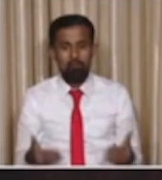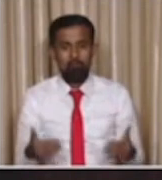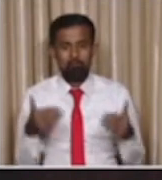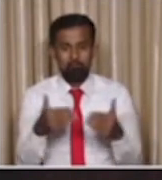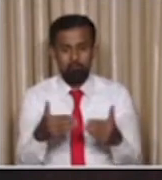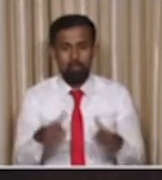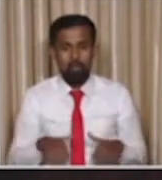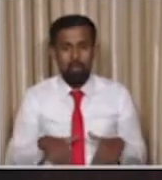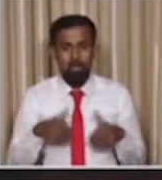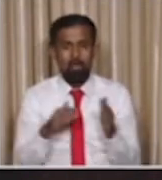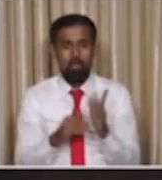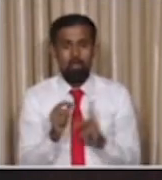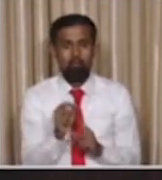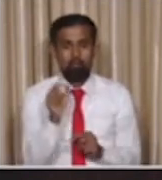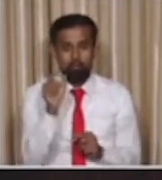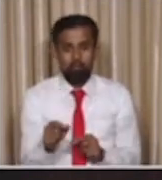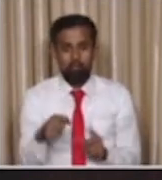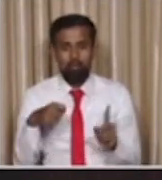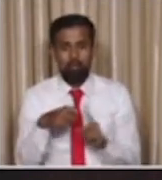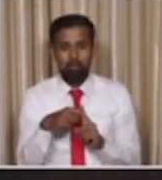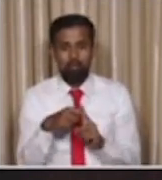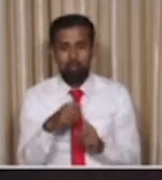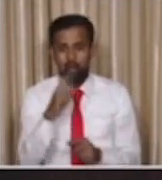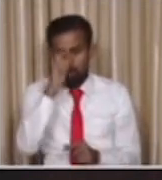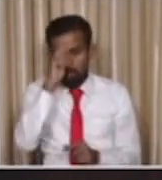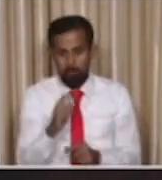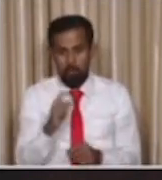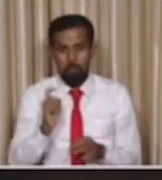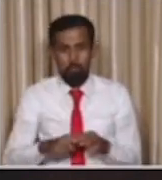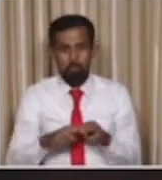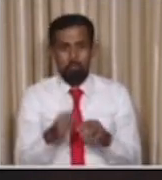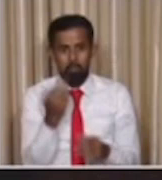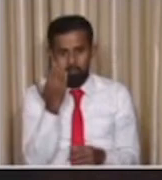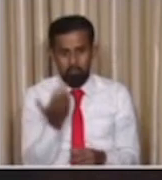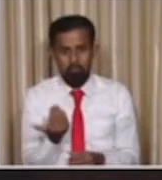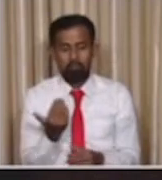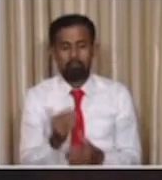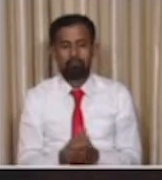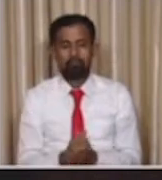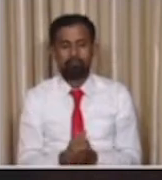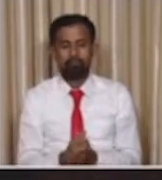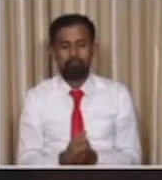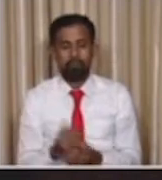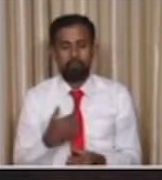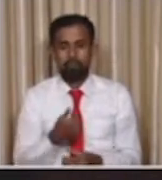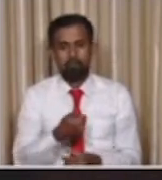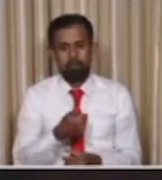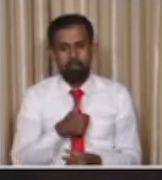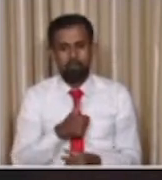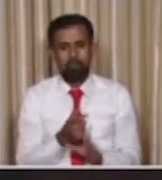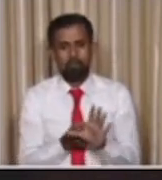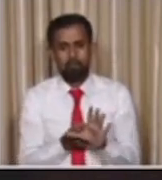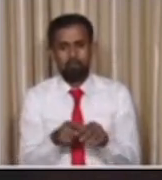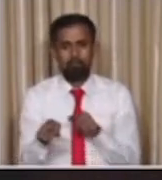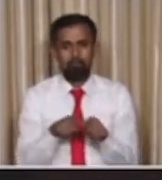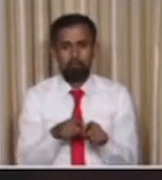වර්තමානයේ සෞඛ්‍ය අමාත්‍යවරයා විදියට කෙහෙලිය රමුක්කැල්ල ඇමතුමාට මේ ප්‍රශ්නෙට මුණ දෙන්න සිද්ධ වුණේ අපි හරි කැමති තරුණයෙක් විදියට